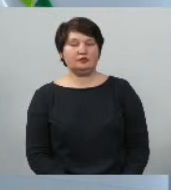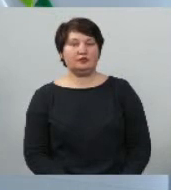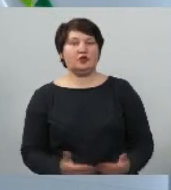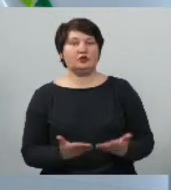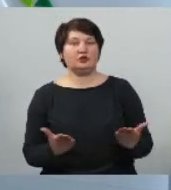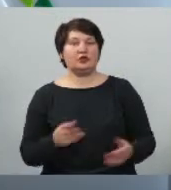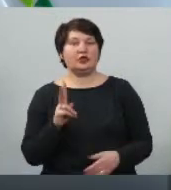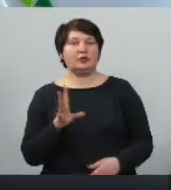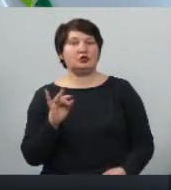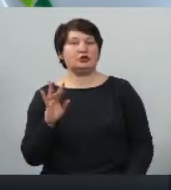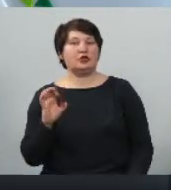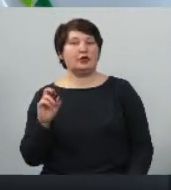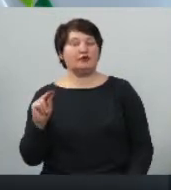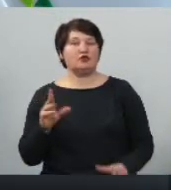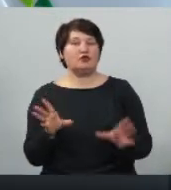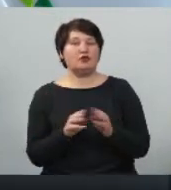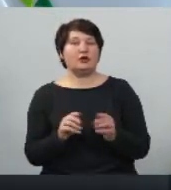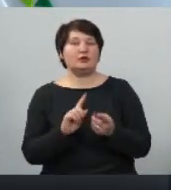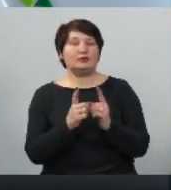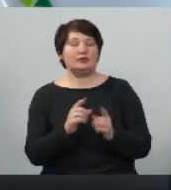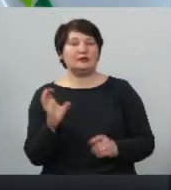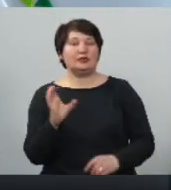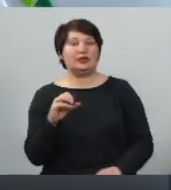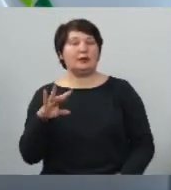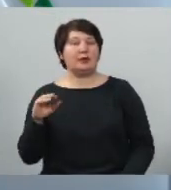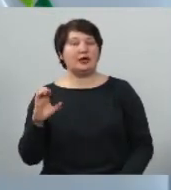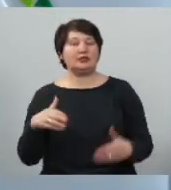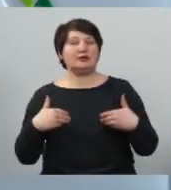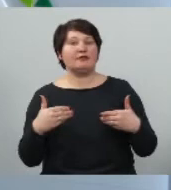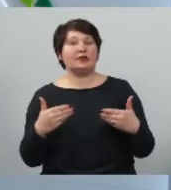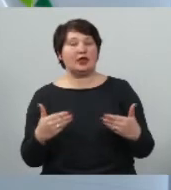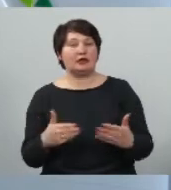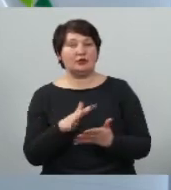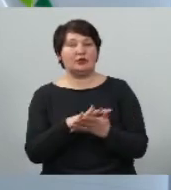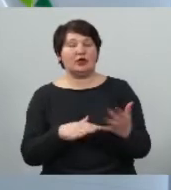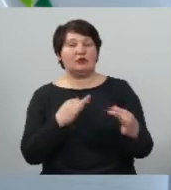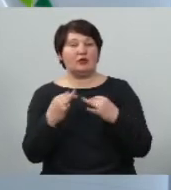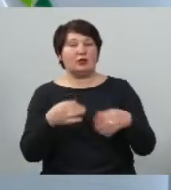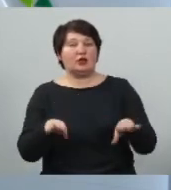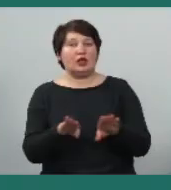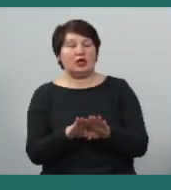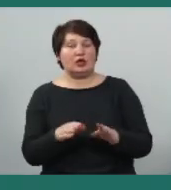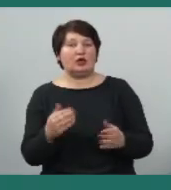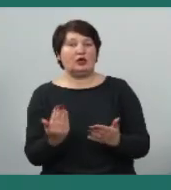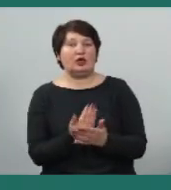У студії Каріна Борисевич у парі зі мною Світлана Магас. Вітаємо. Далі говоримо про такі події.